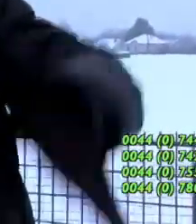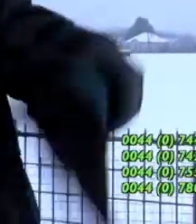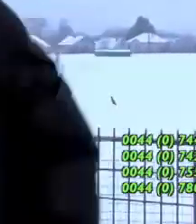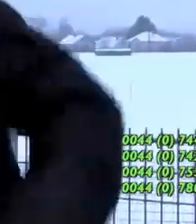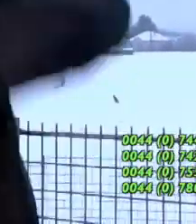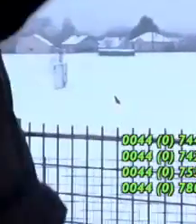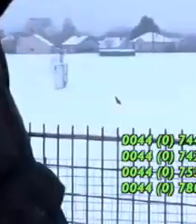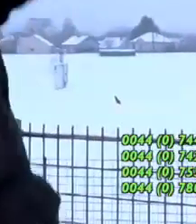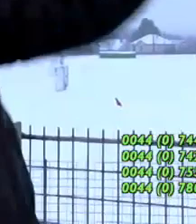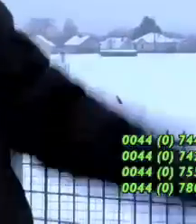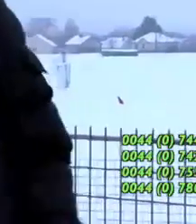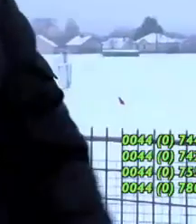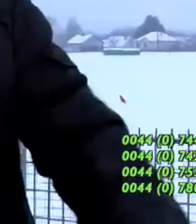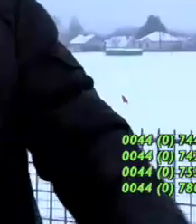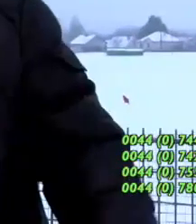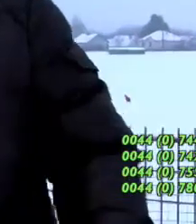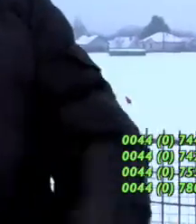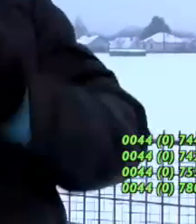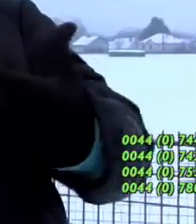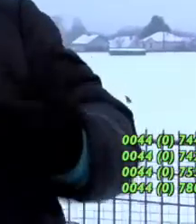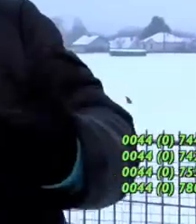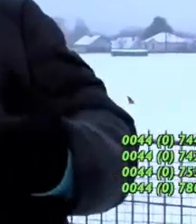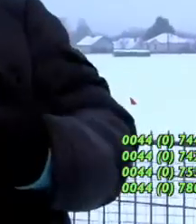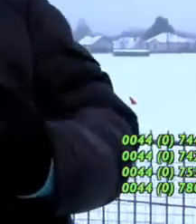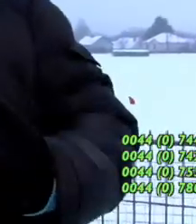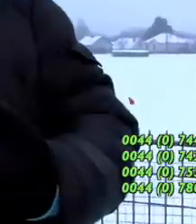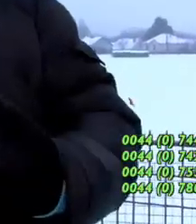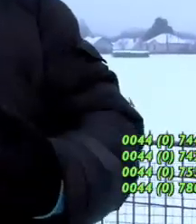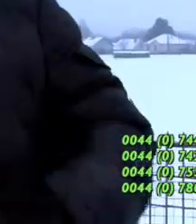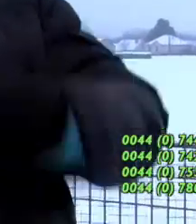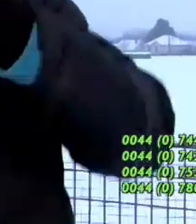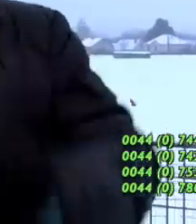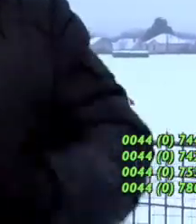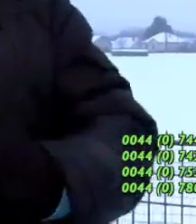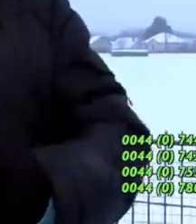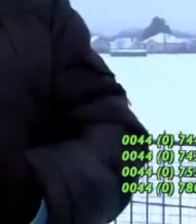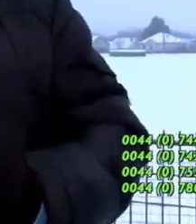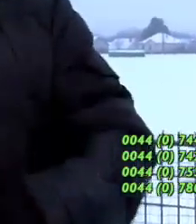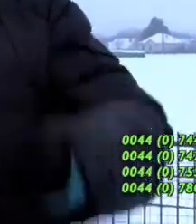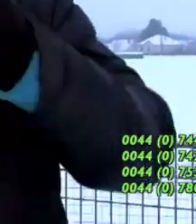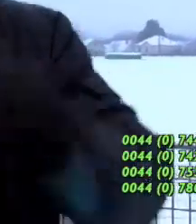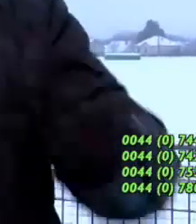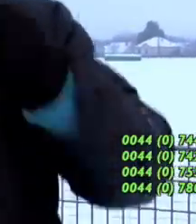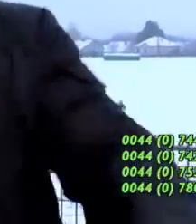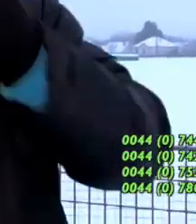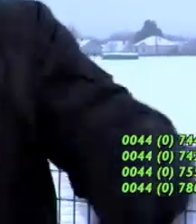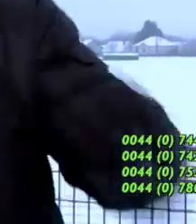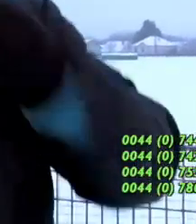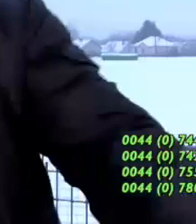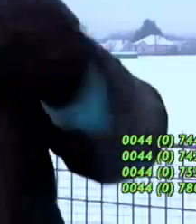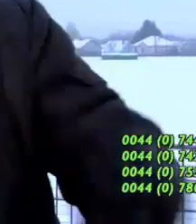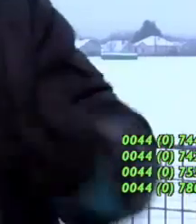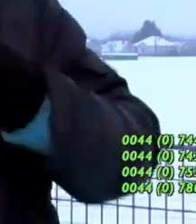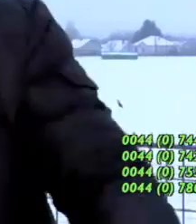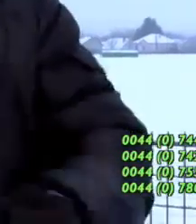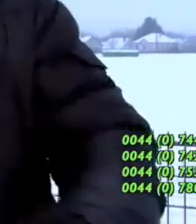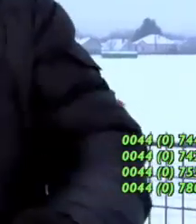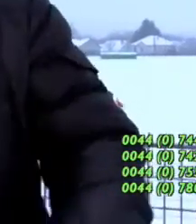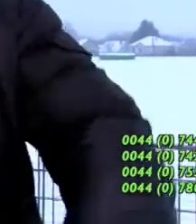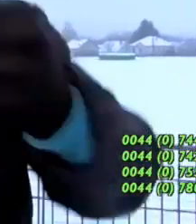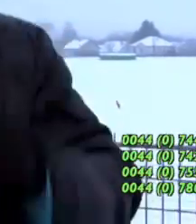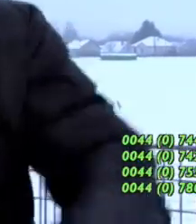Boy. Au Tina Poche, voyager dans Mouke, partout au Lingi. Na Bouquet, il y a Sepela TV. Sepela TV. Mais ma bisonne, on a mis sur la